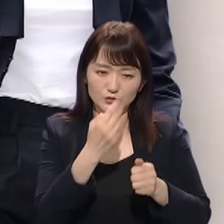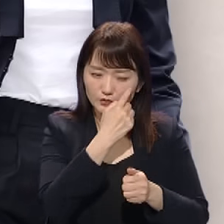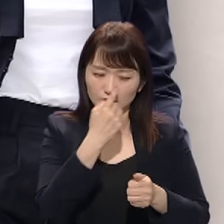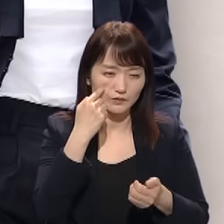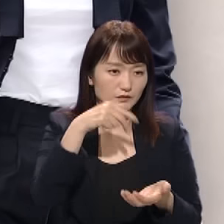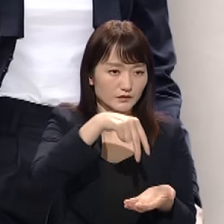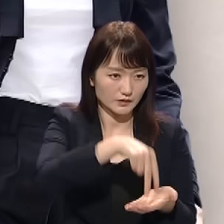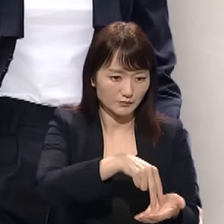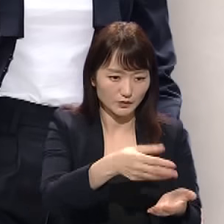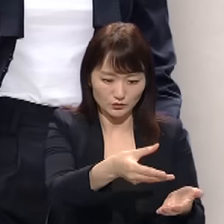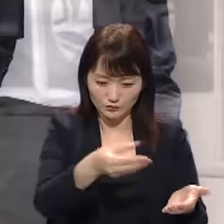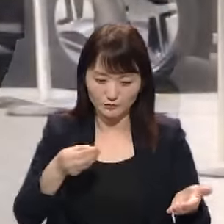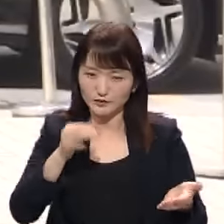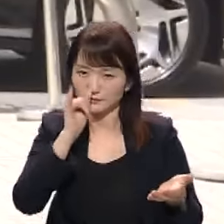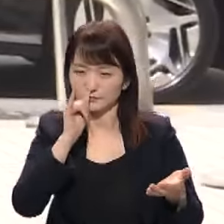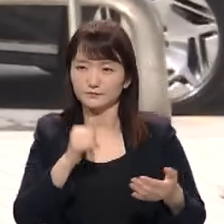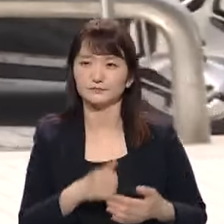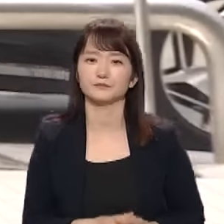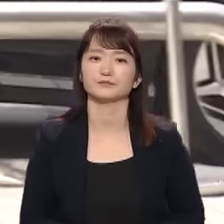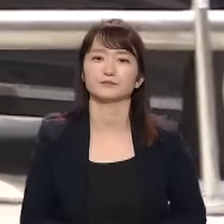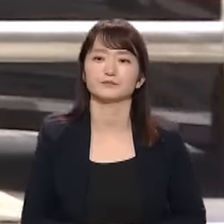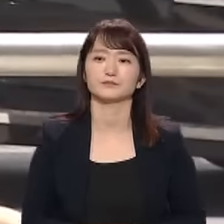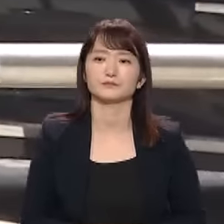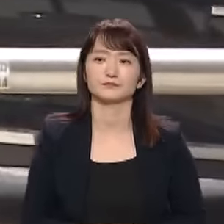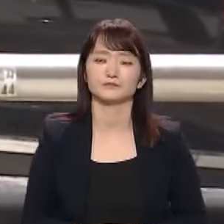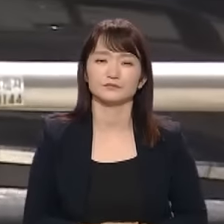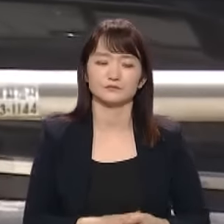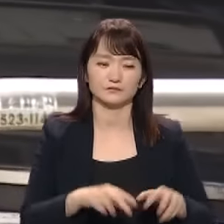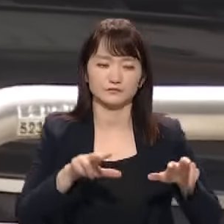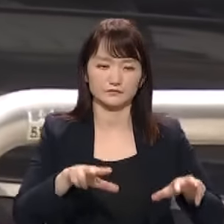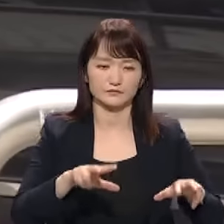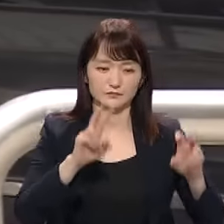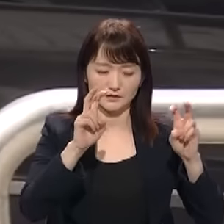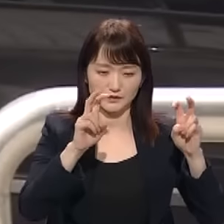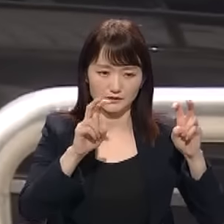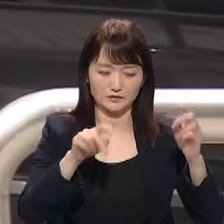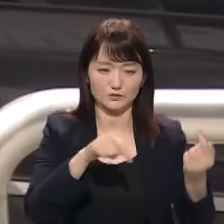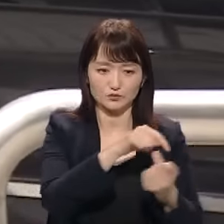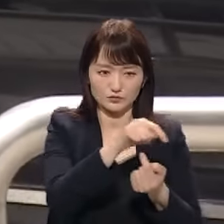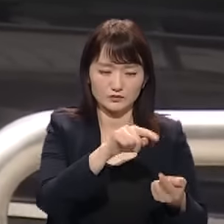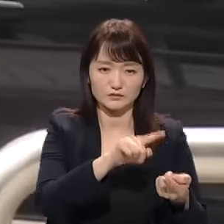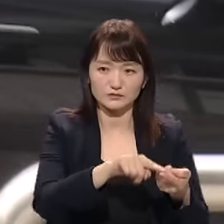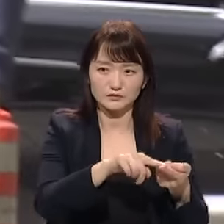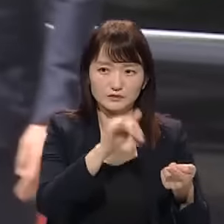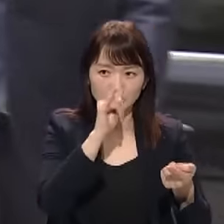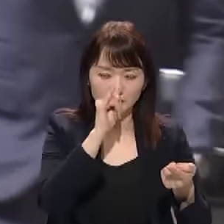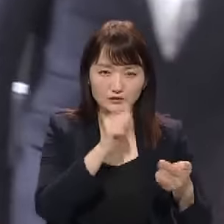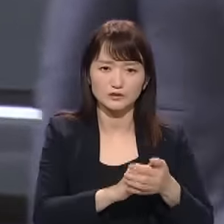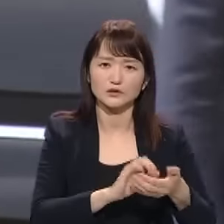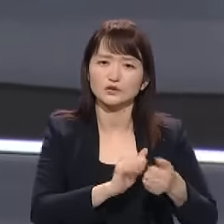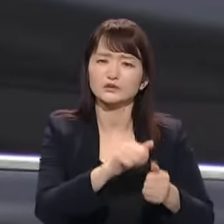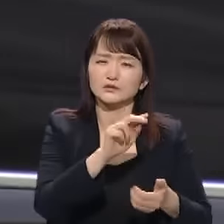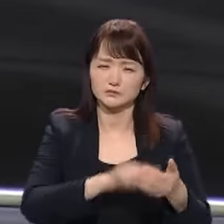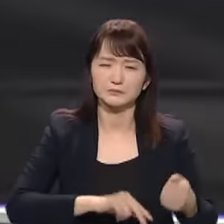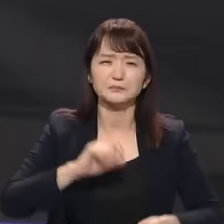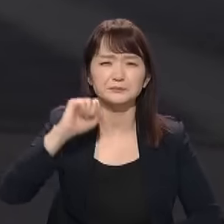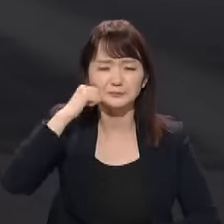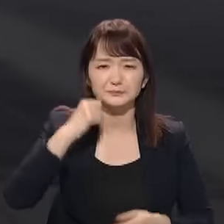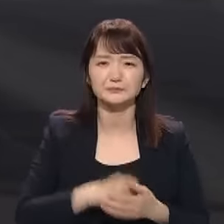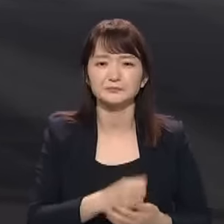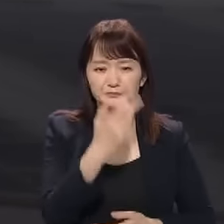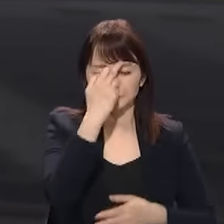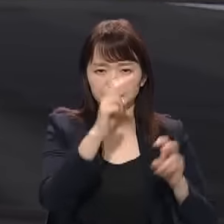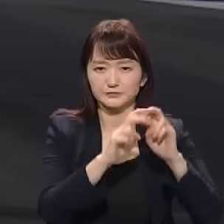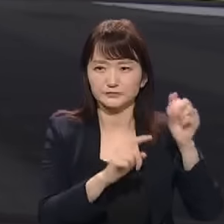대출을 받을 가능성이 높다고 합니다. 지배구조를 지키기 위해서라도 주식은 팔기 어려울 거라는 전망인데요. 현재 최 회장